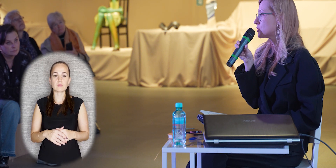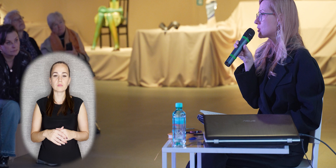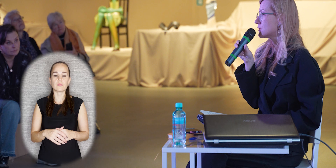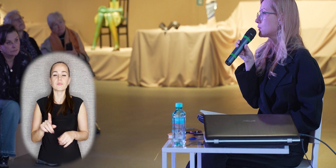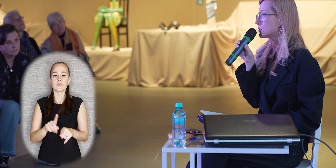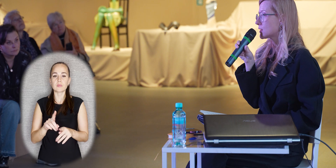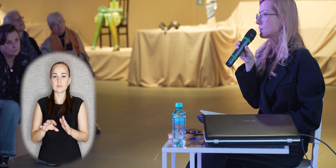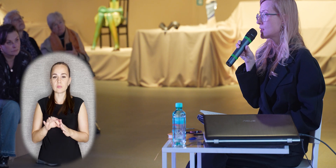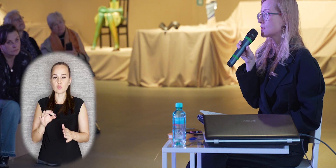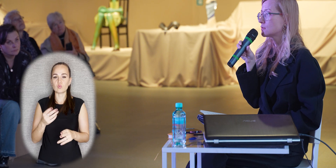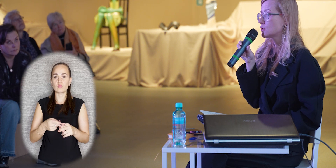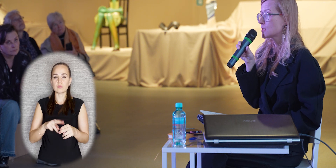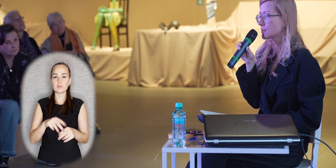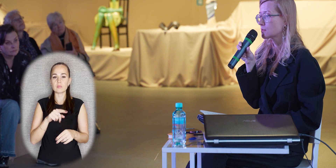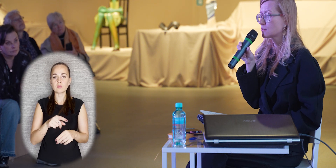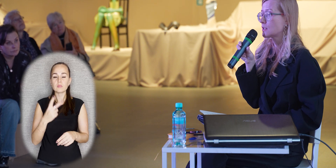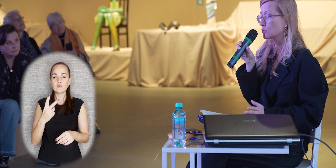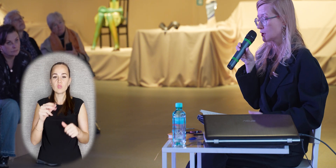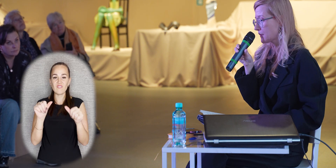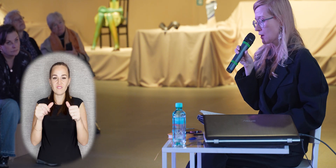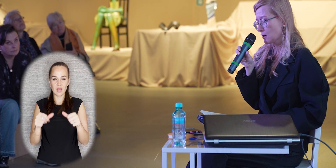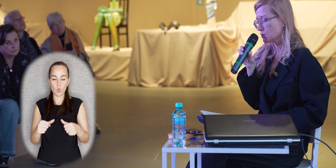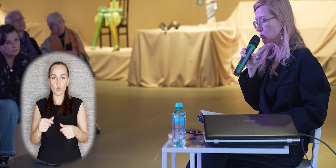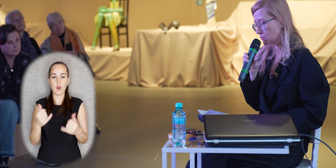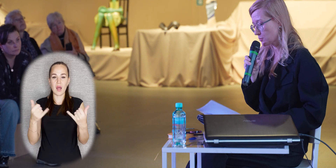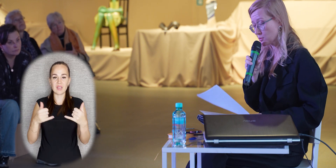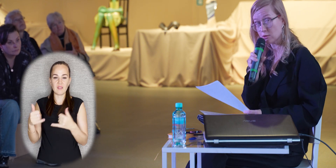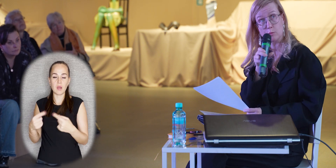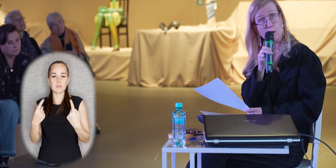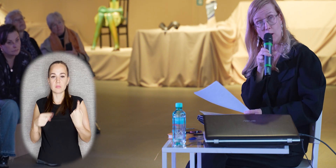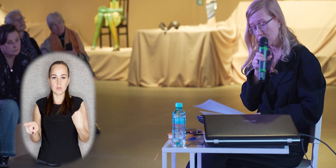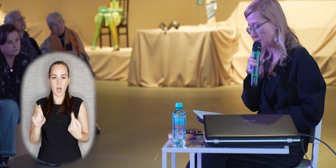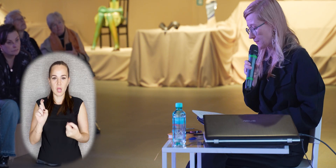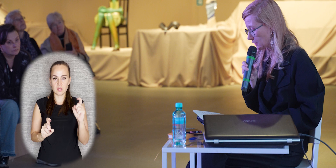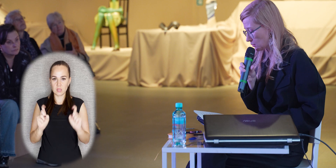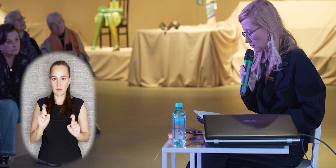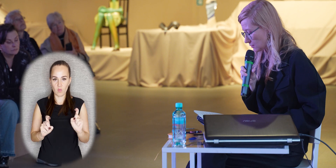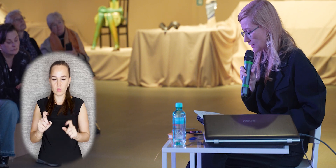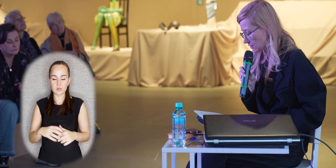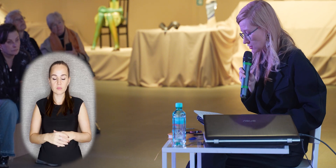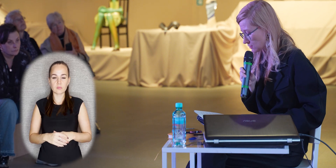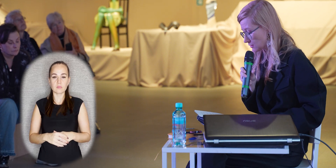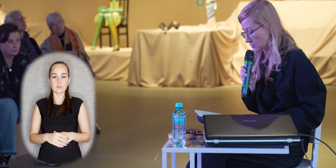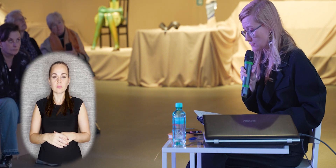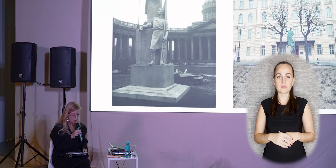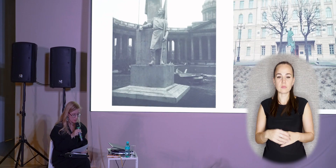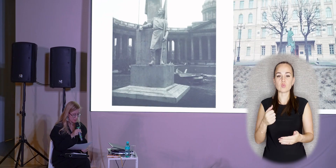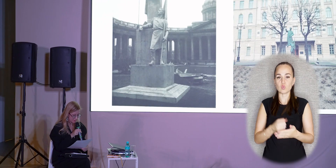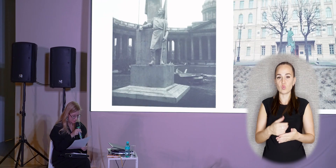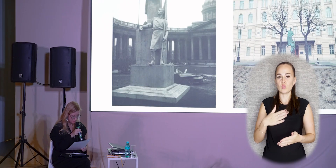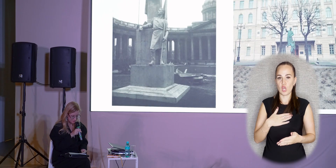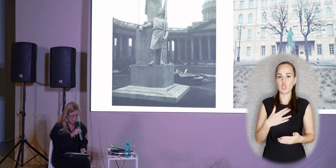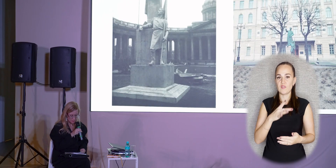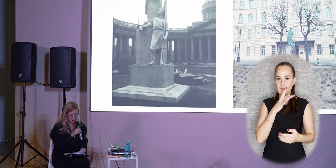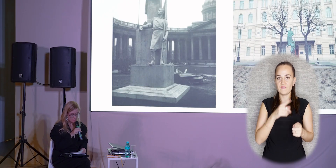И так еще и получилось, что эти две фигуры отливались на двух разных заводах. Сложная история была у памятника, но до нашего времени он